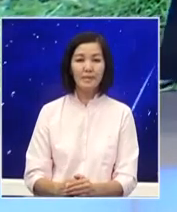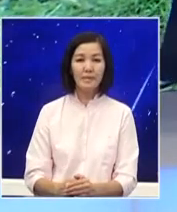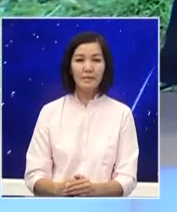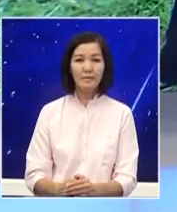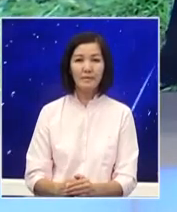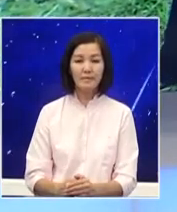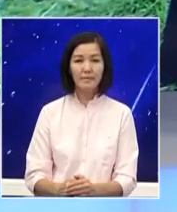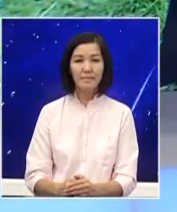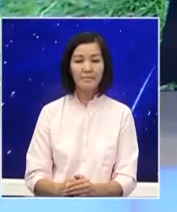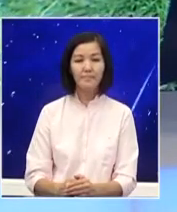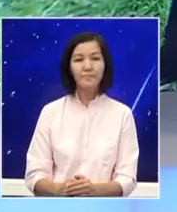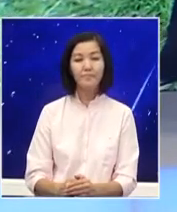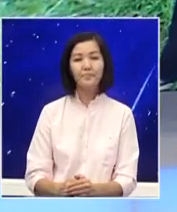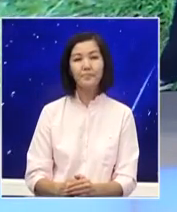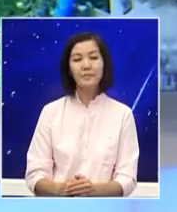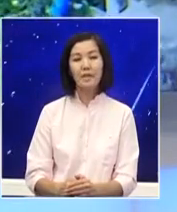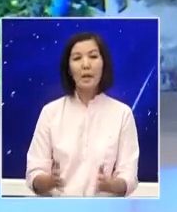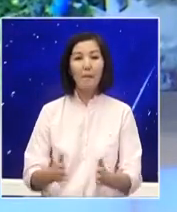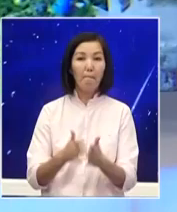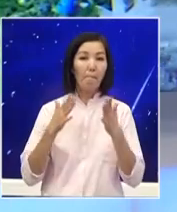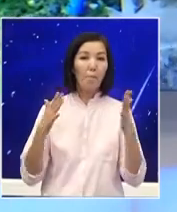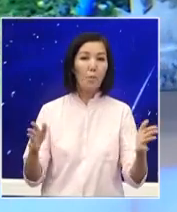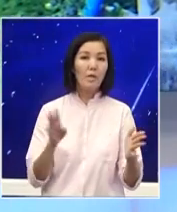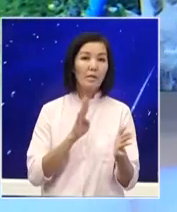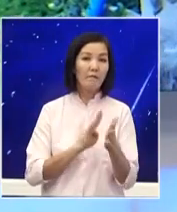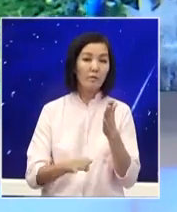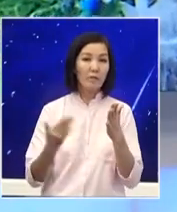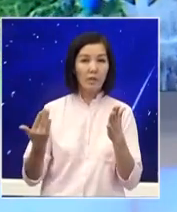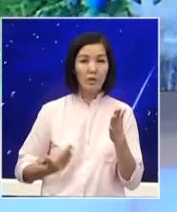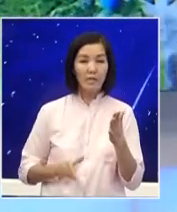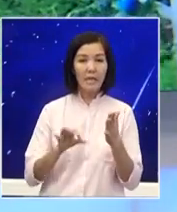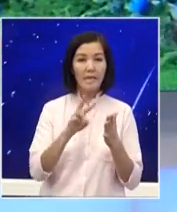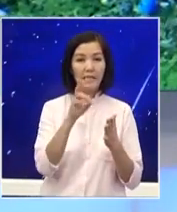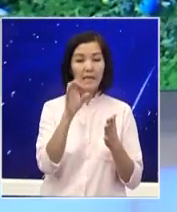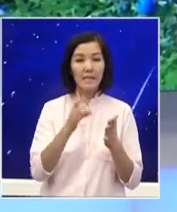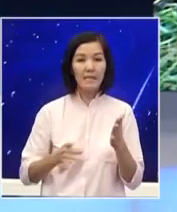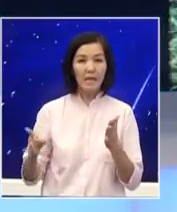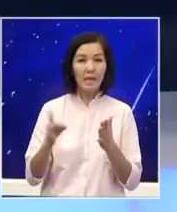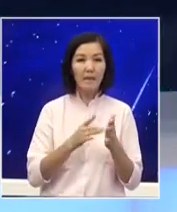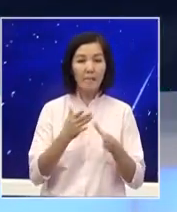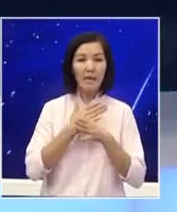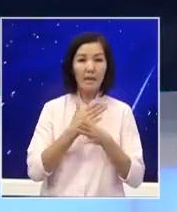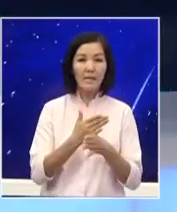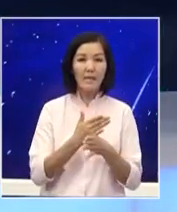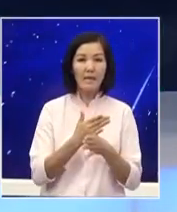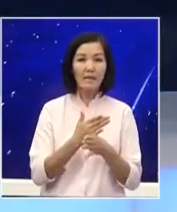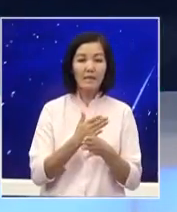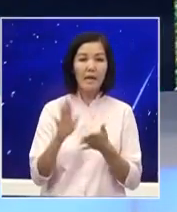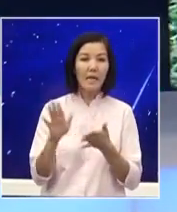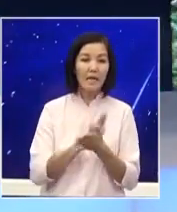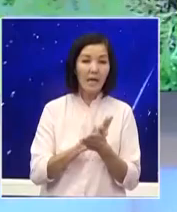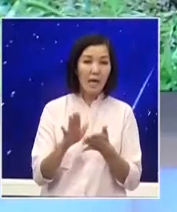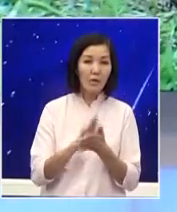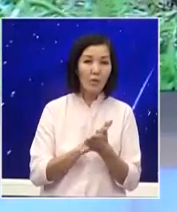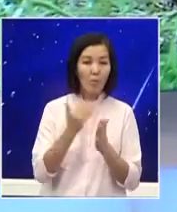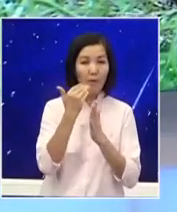мы продолжаем выпуск грант благополучной жизни гарант более 90 жителей искитимского района благодаря безвозмездном у